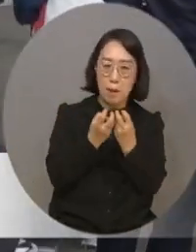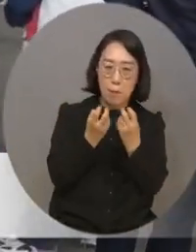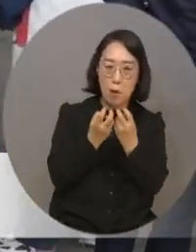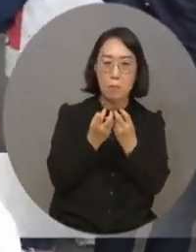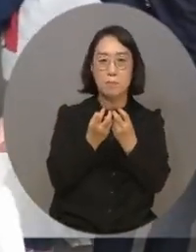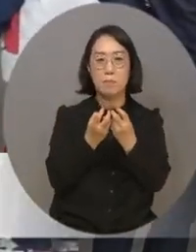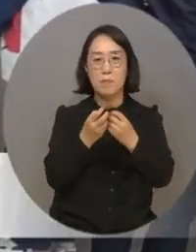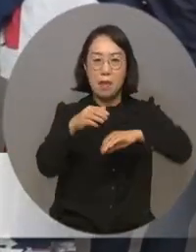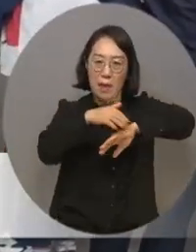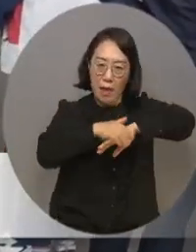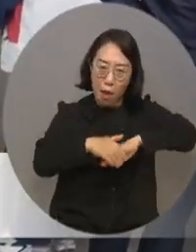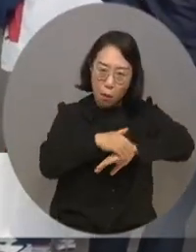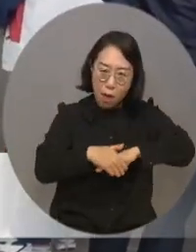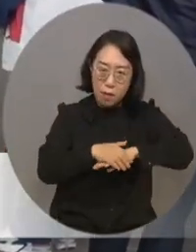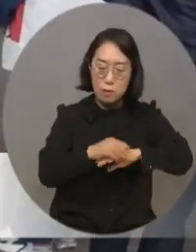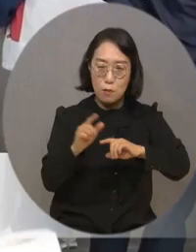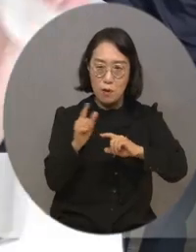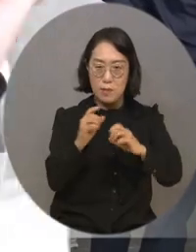그